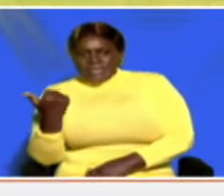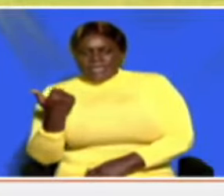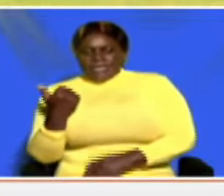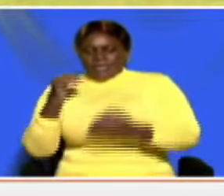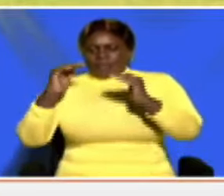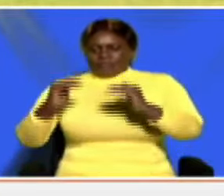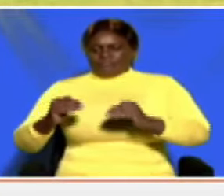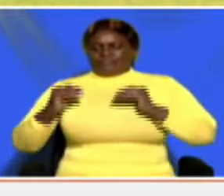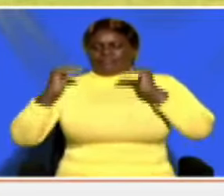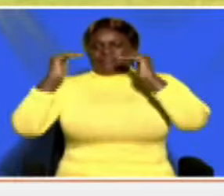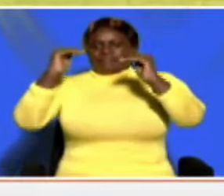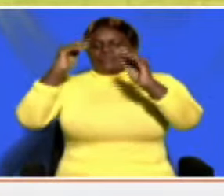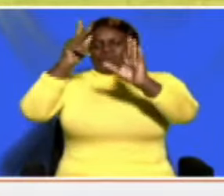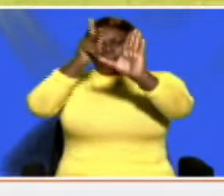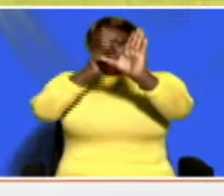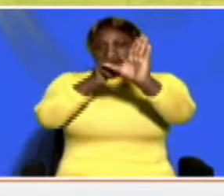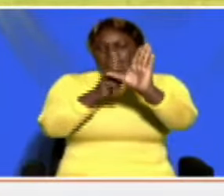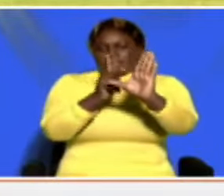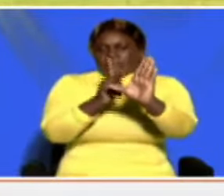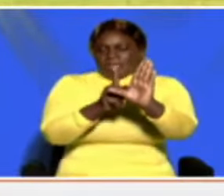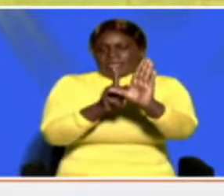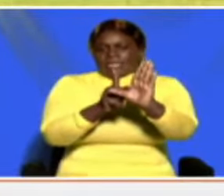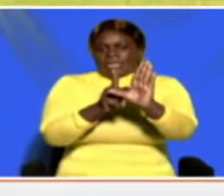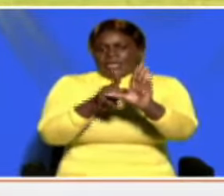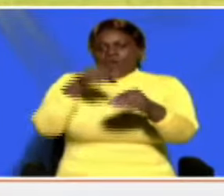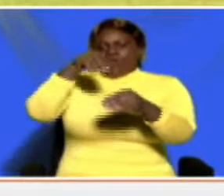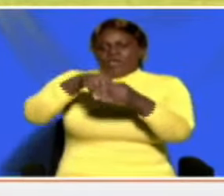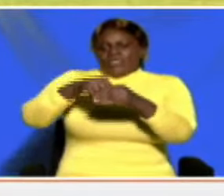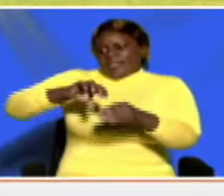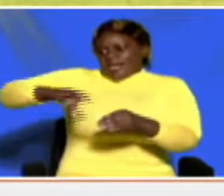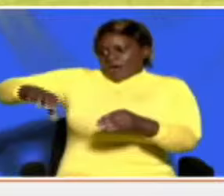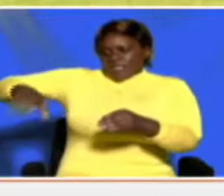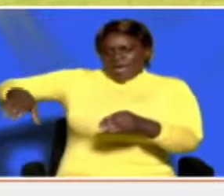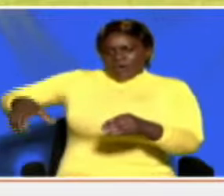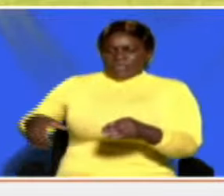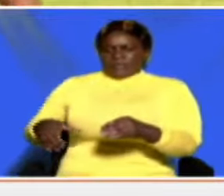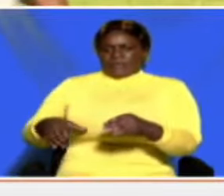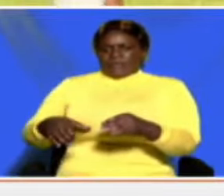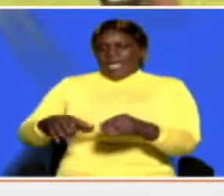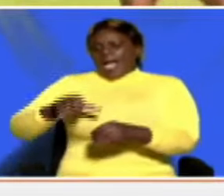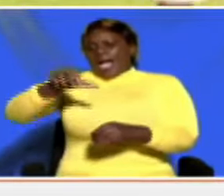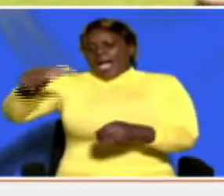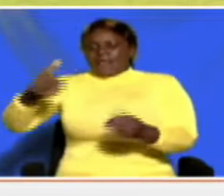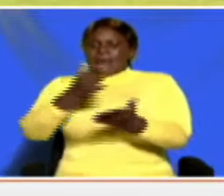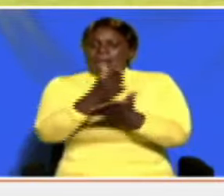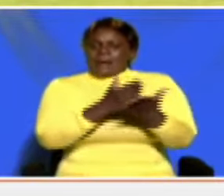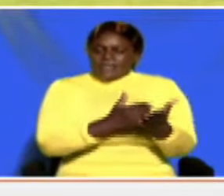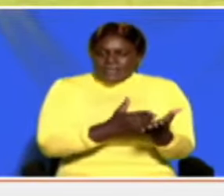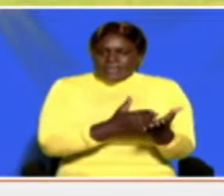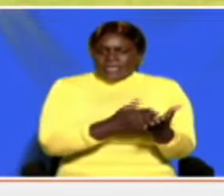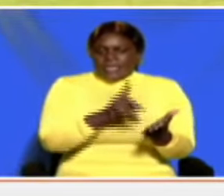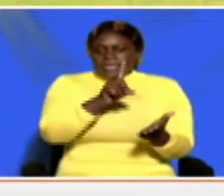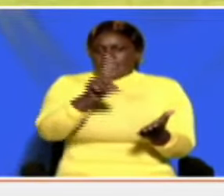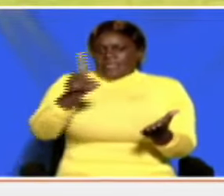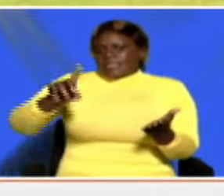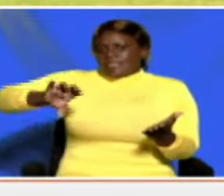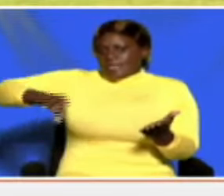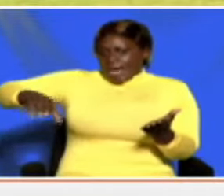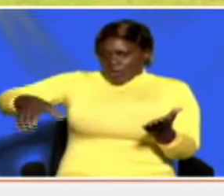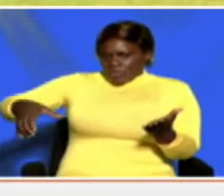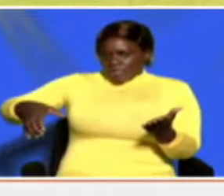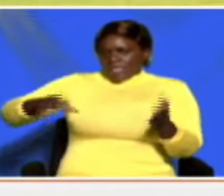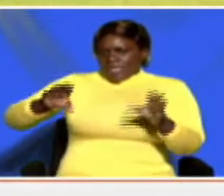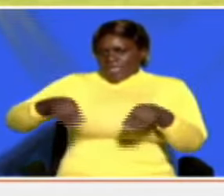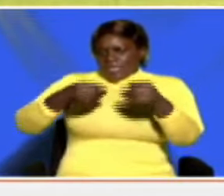qualify kushiriki katika inter-counties. Katika sehemu zingine, kila county